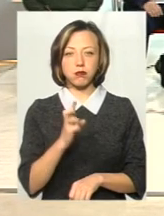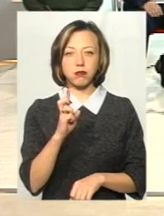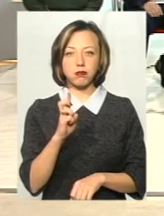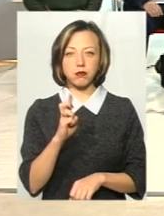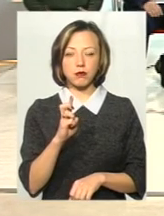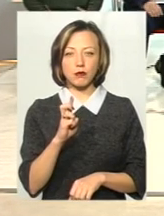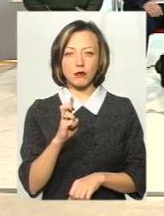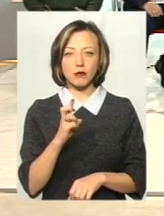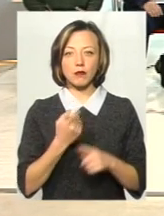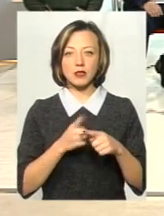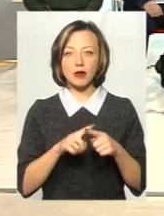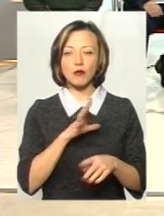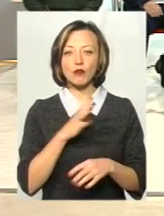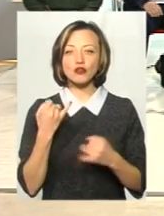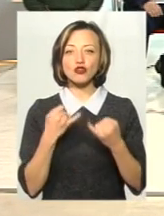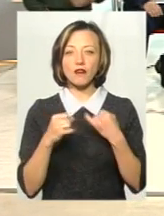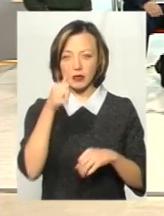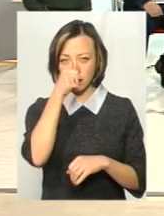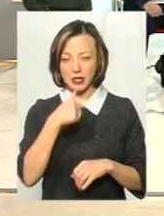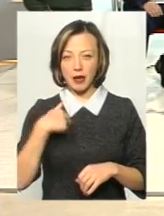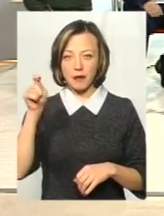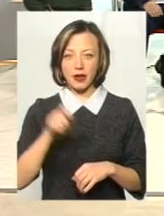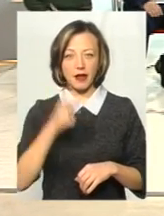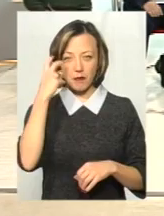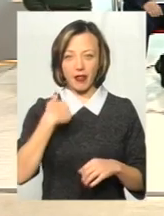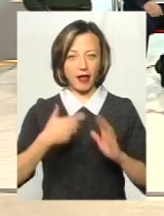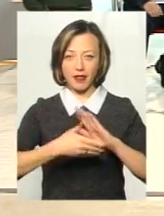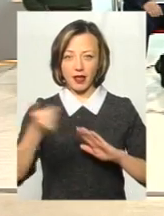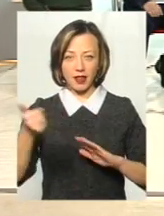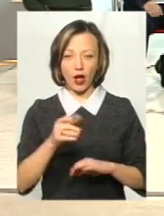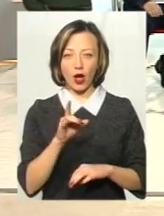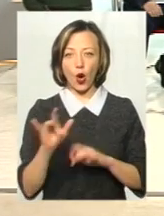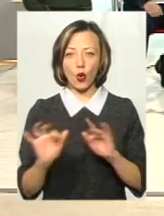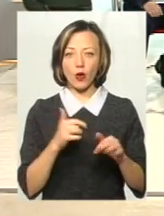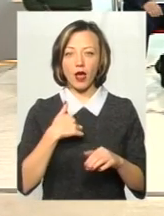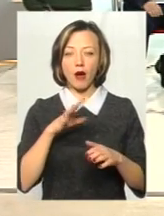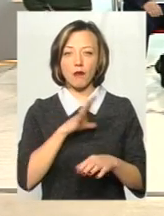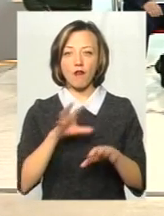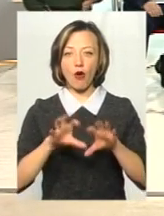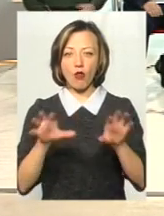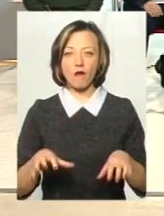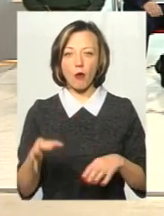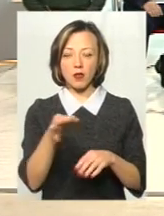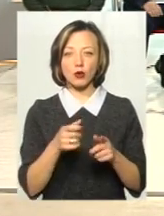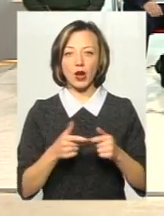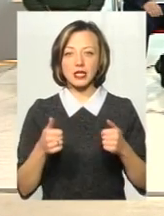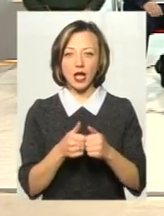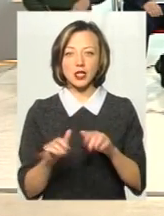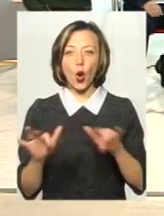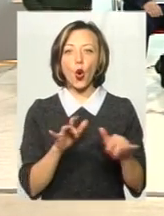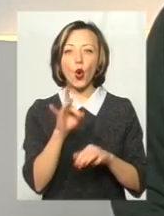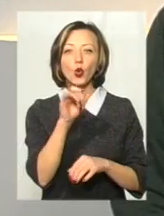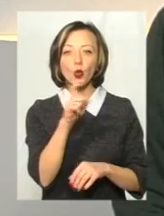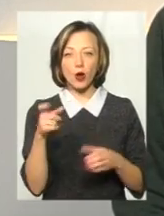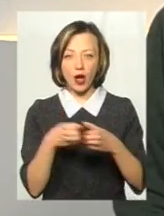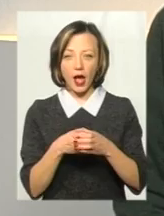спочатку, коли я приїхав в Київ, і треба було, мене не кликали в Київ в рух, я був головою обласної організації руху, я приїхав не